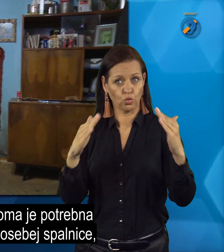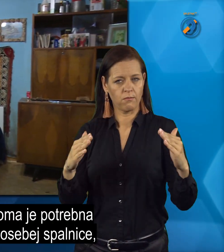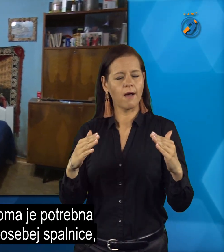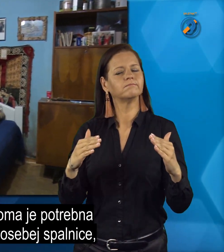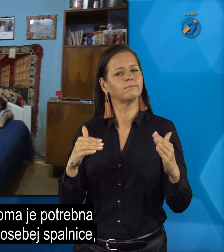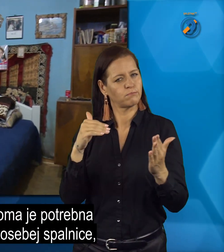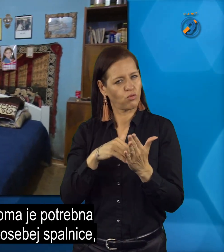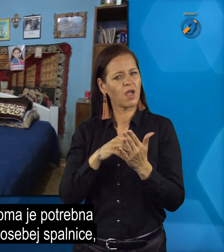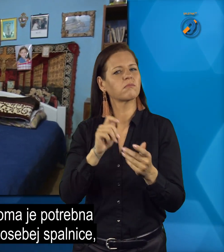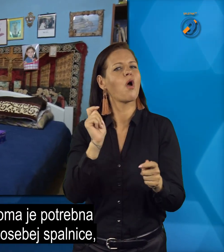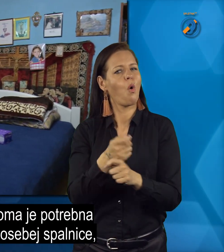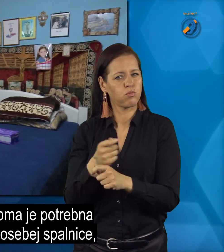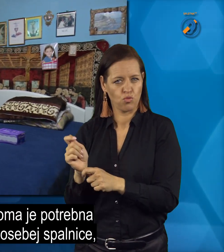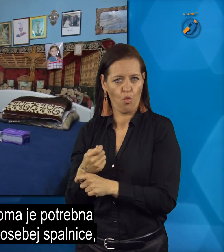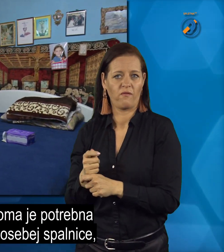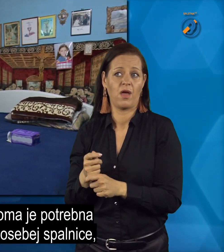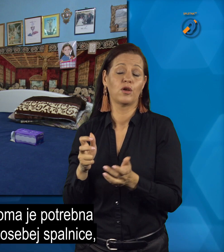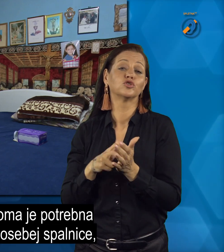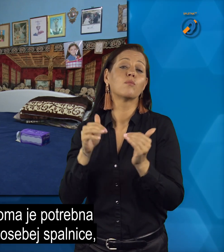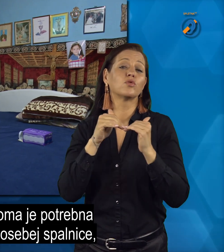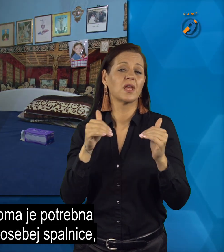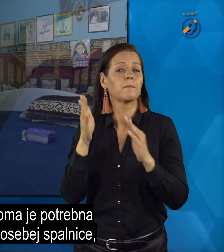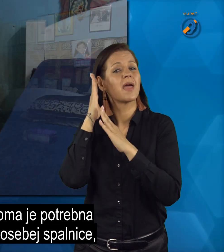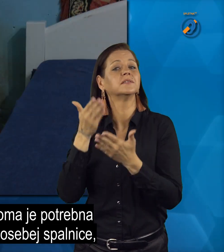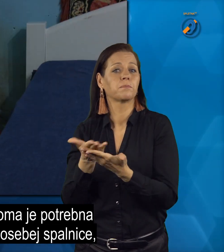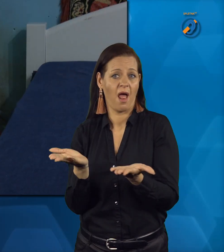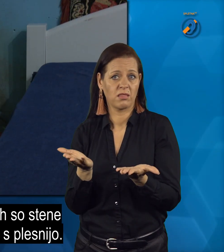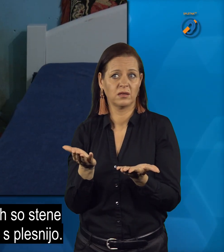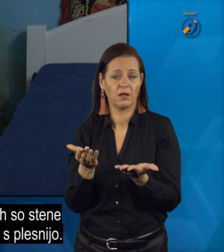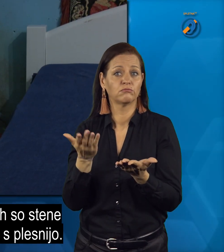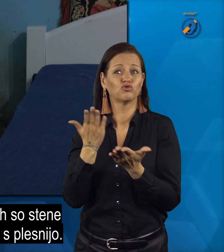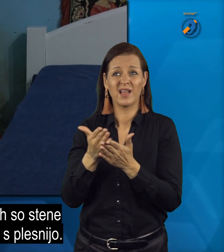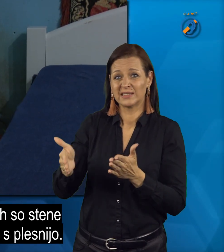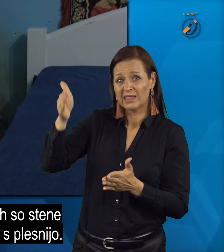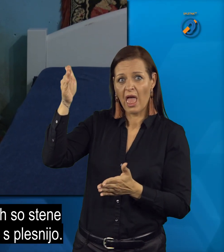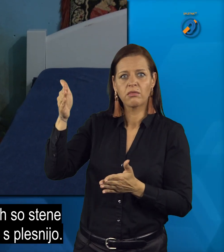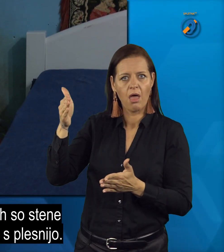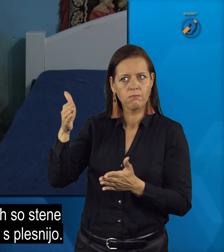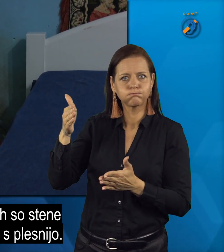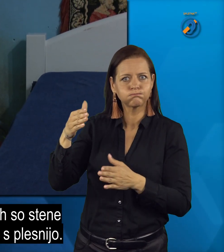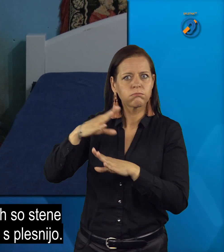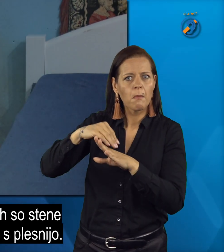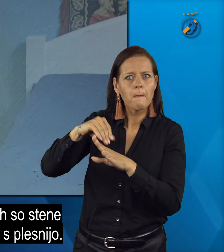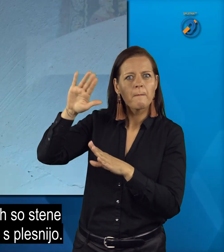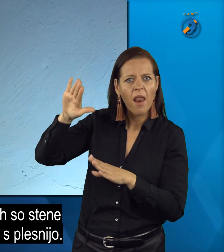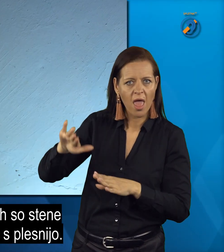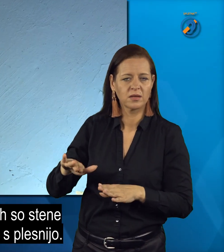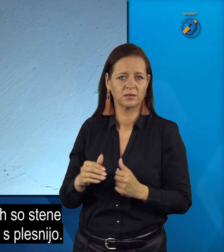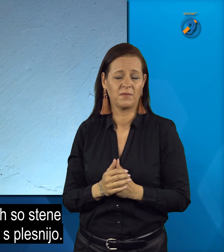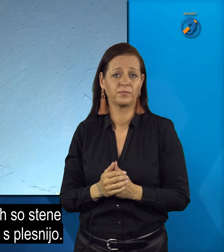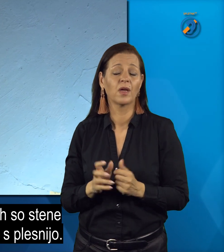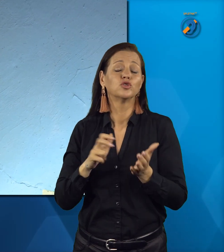Notranjost doma je potrebna obnove. Še posebej spalnice, v katerih so stene prekrite s